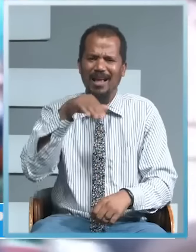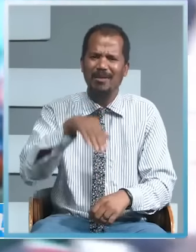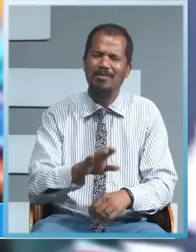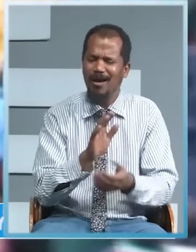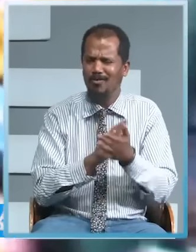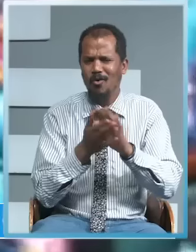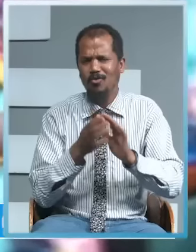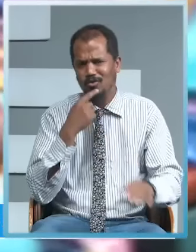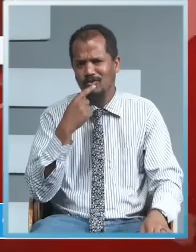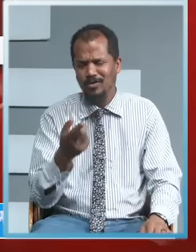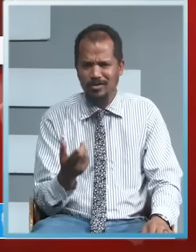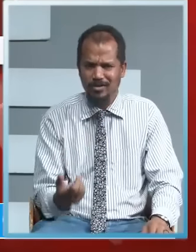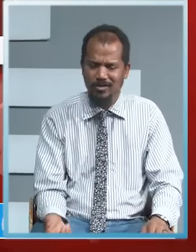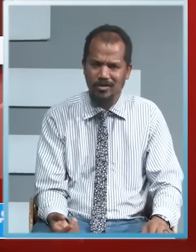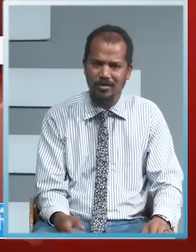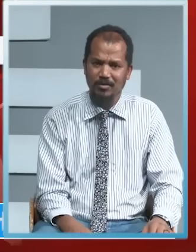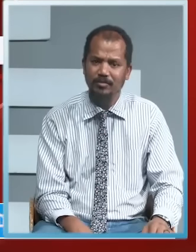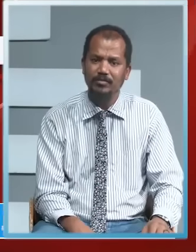ነው የሚናገሩት።